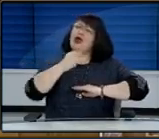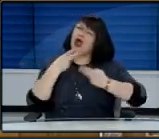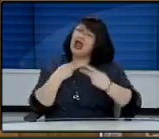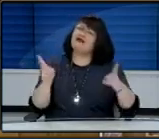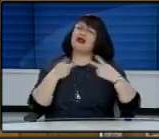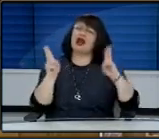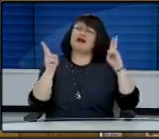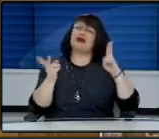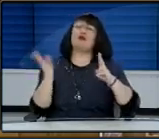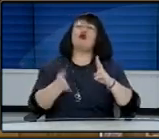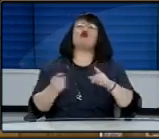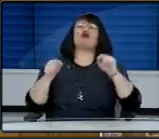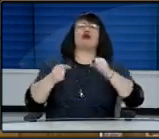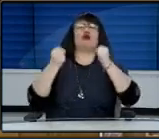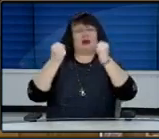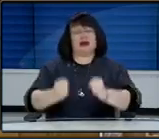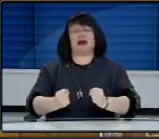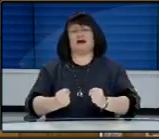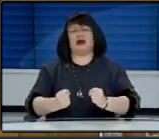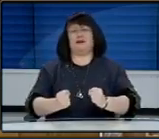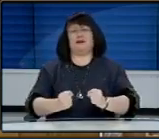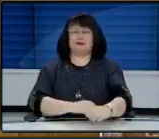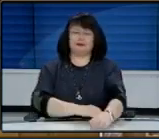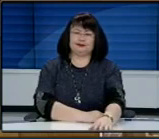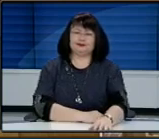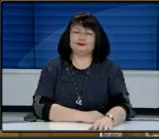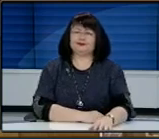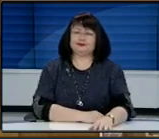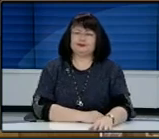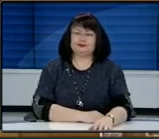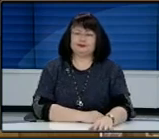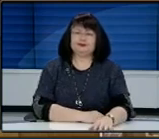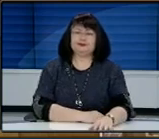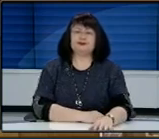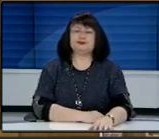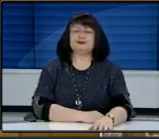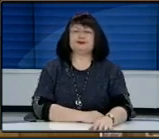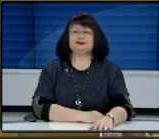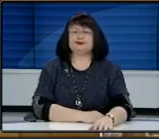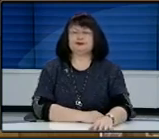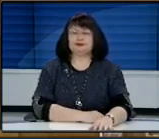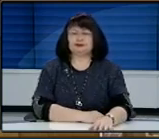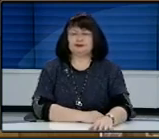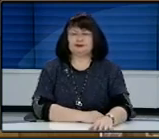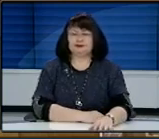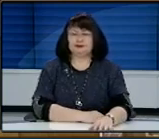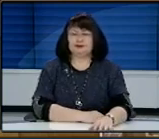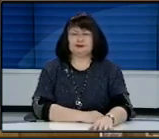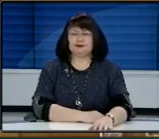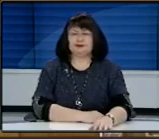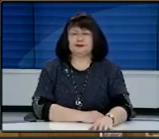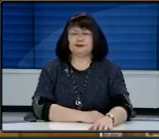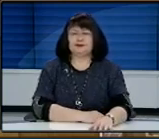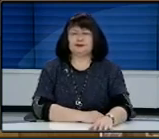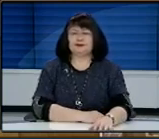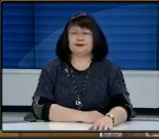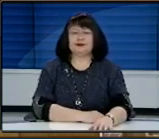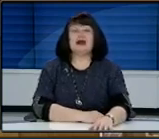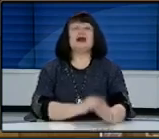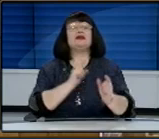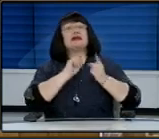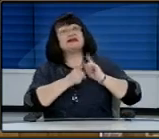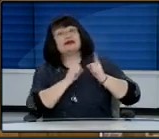επαόριστον. Και πριν στεγνώσει καν το μελάνι της συμφωνίας, δεν την έχετε φέρει καν εδώ στη Βουλή.